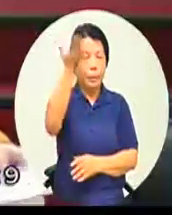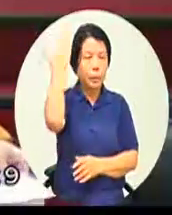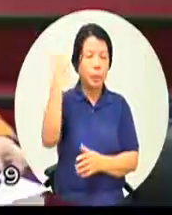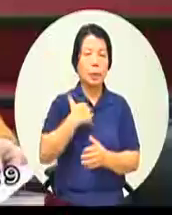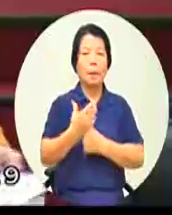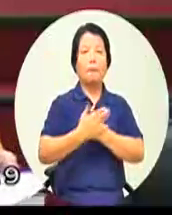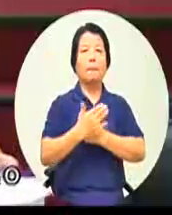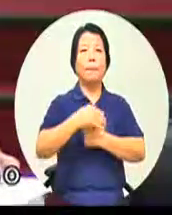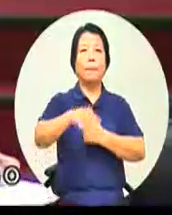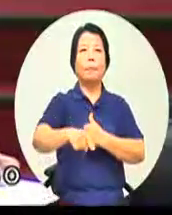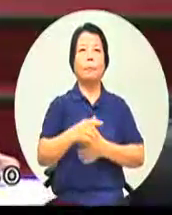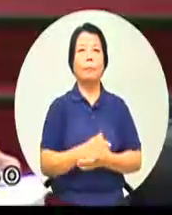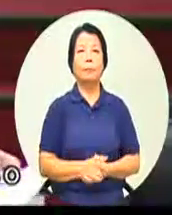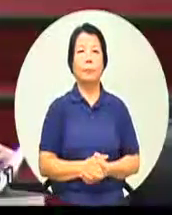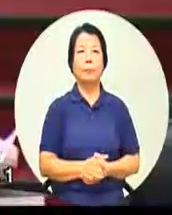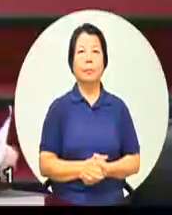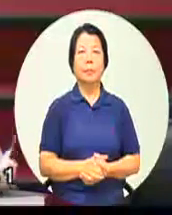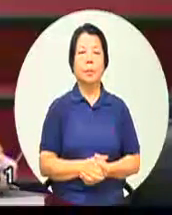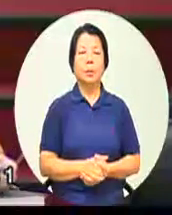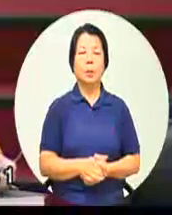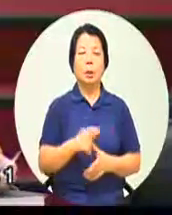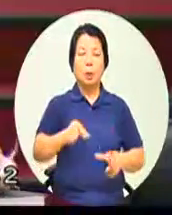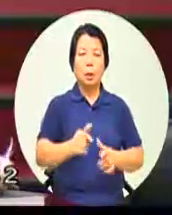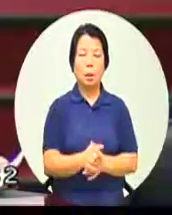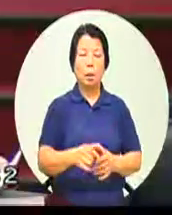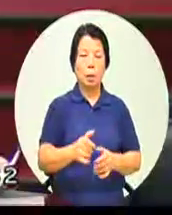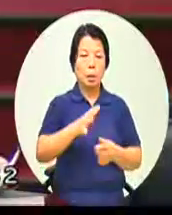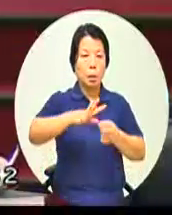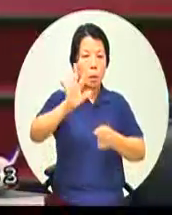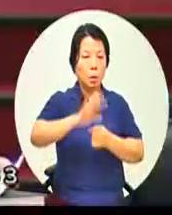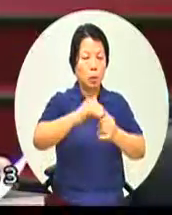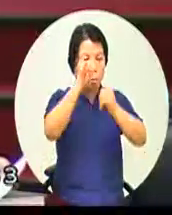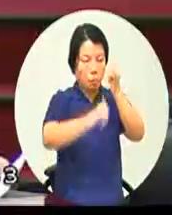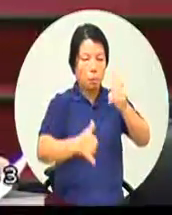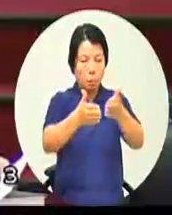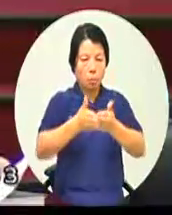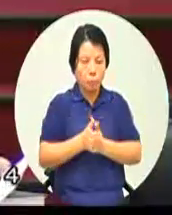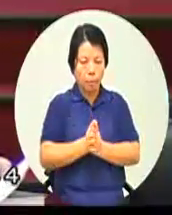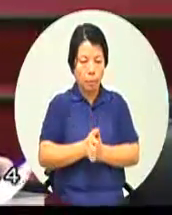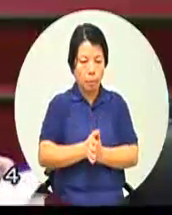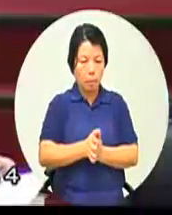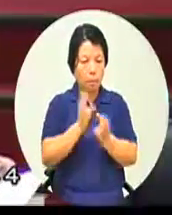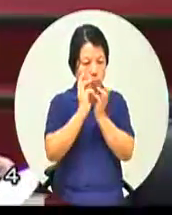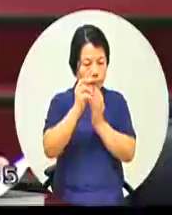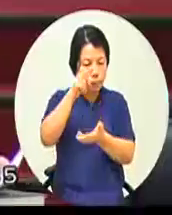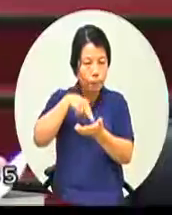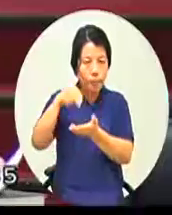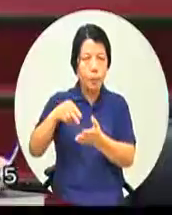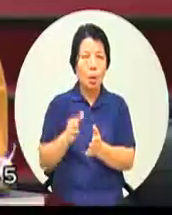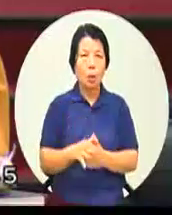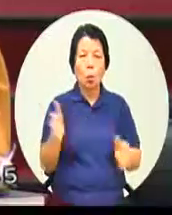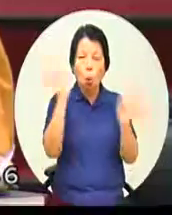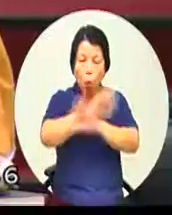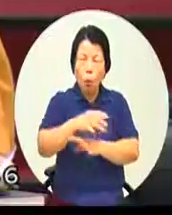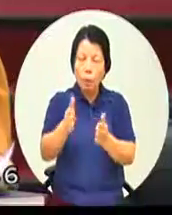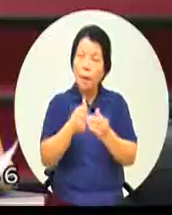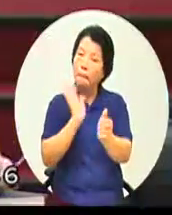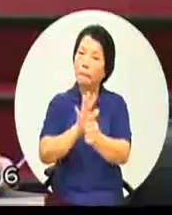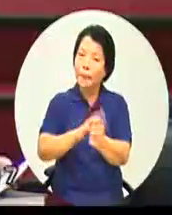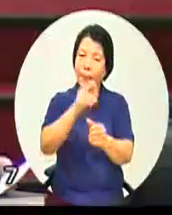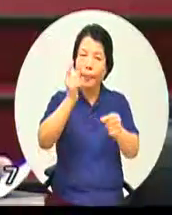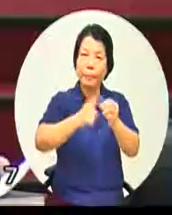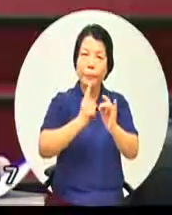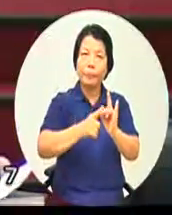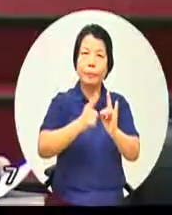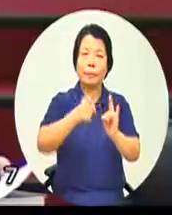所以即吼，有哪里对高中的历史小可查一下啦？看样我暗皮啊替你在念经呢。你的